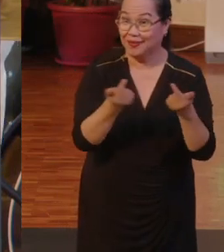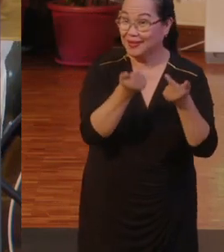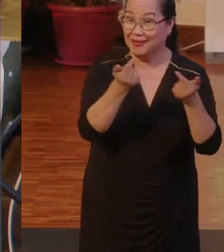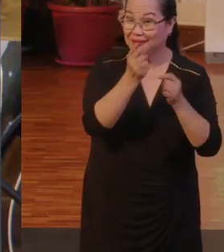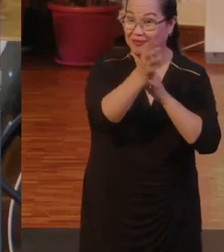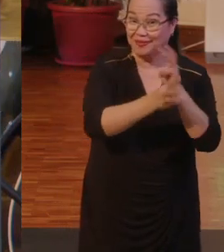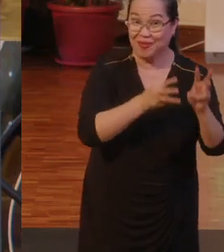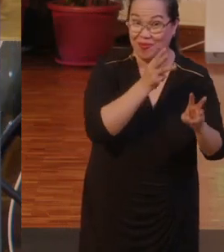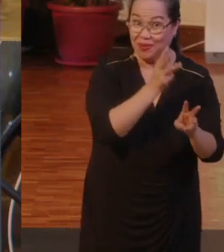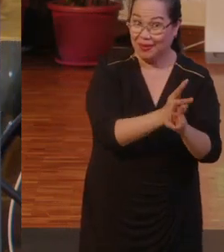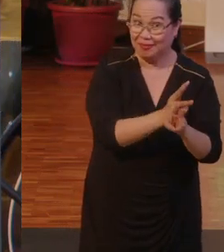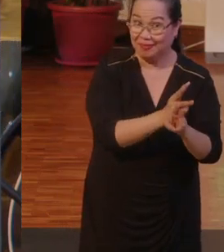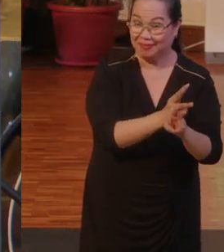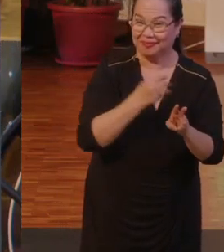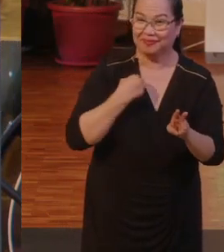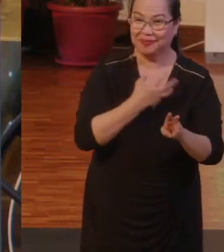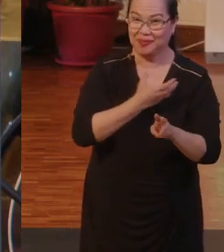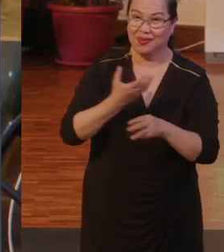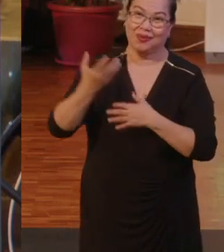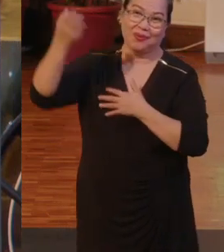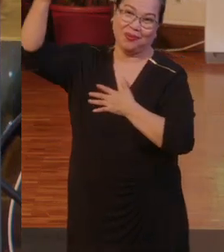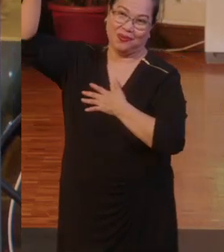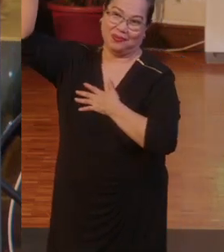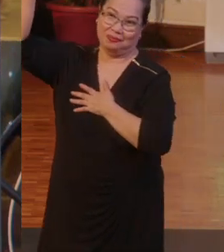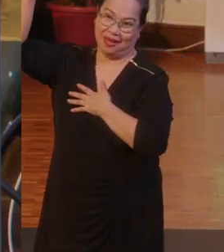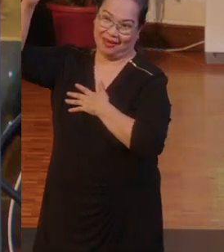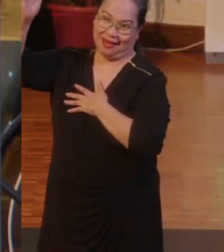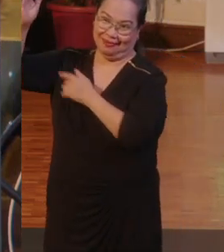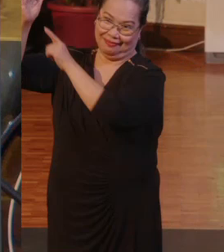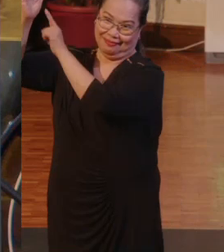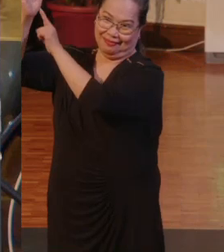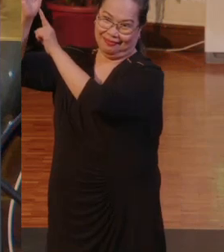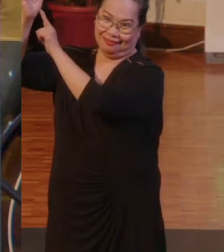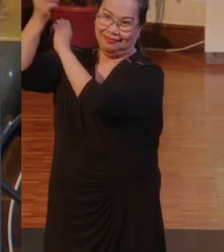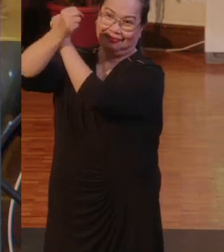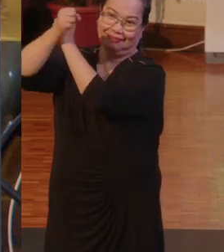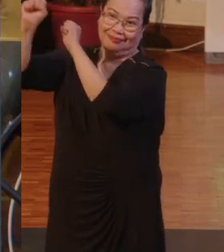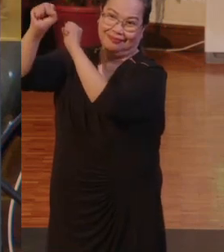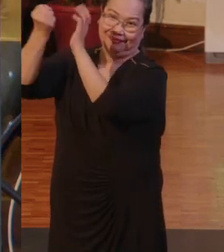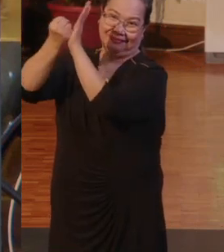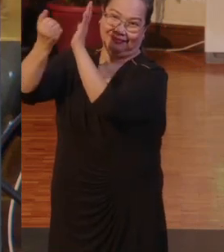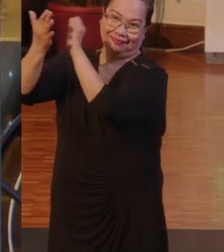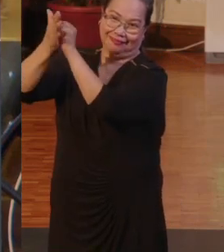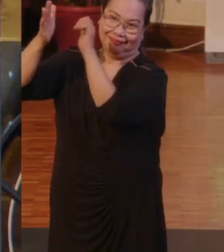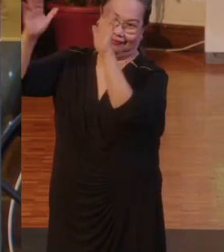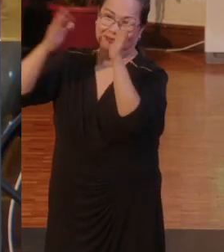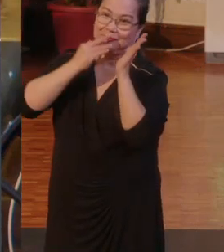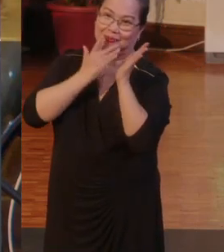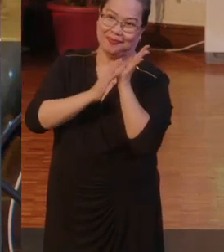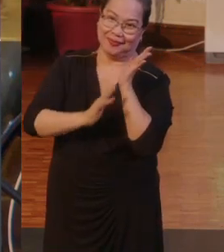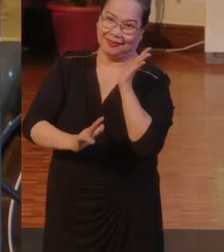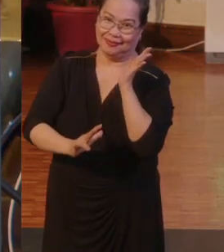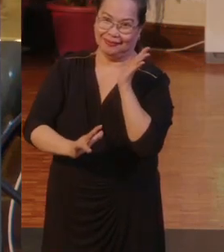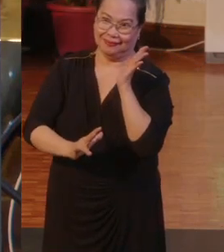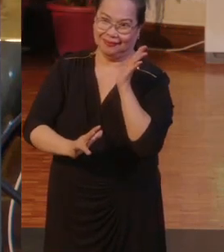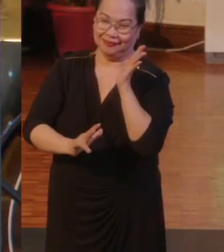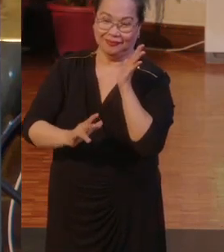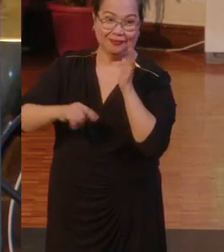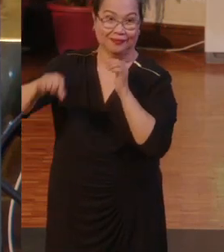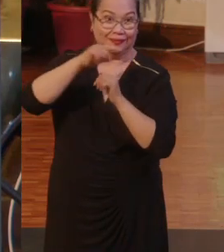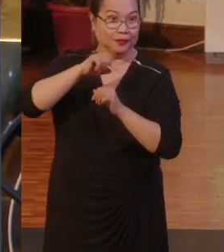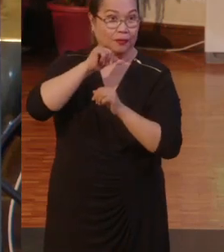niya kayo ng mga lupain, ng mga bahay, ng mga orchard. "Now therefore," sabi niya, "fear the